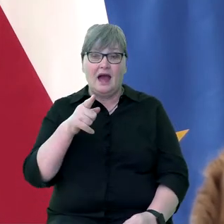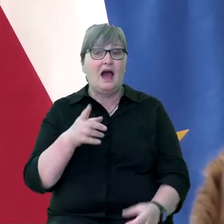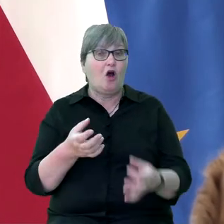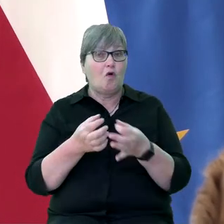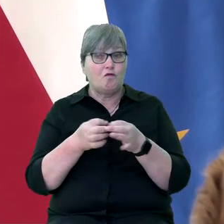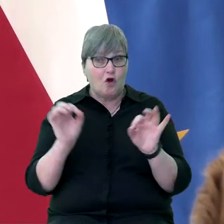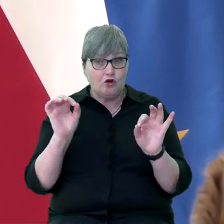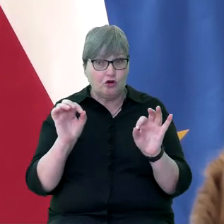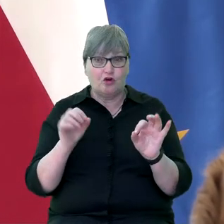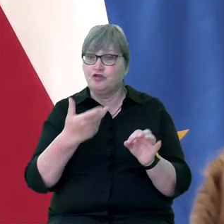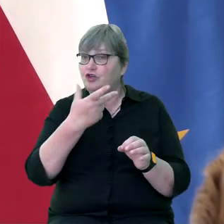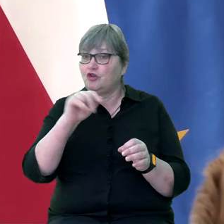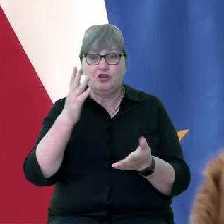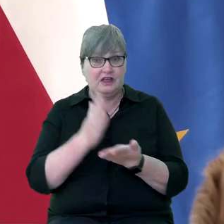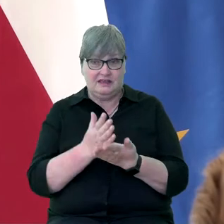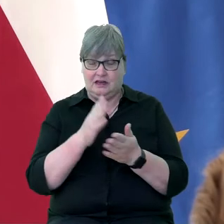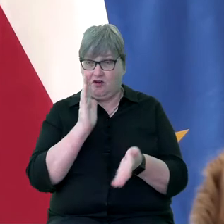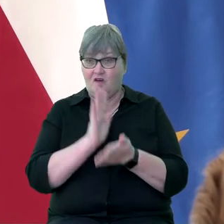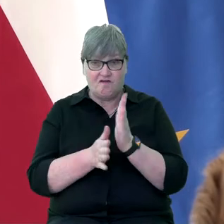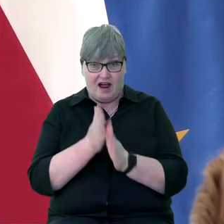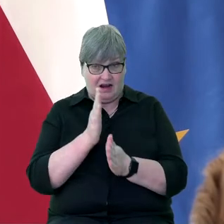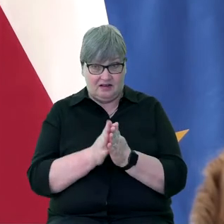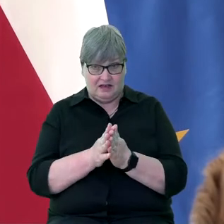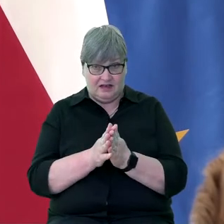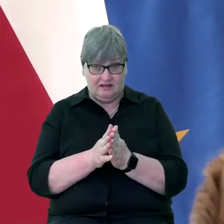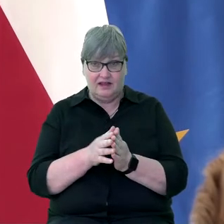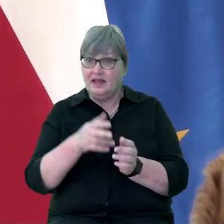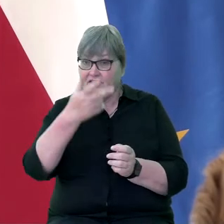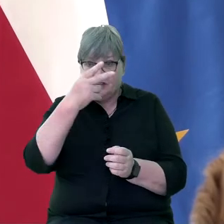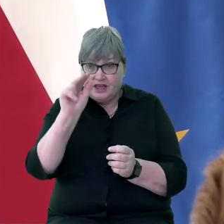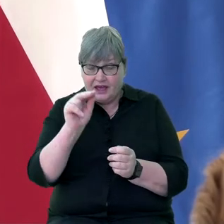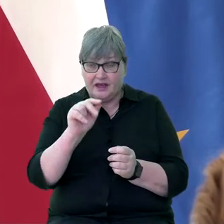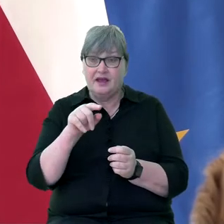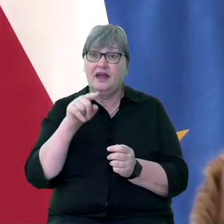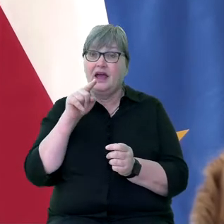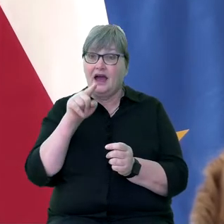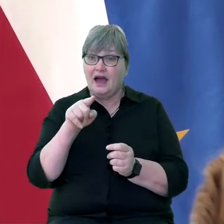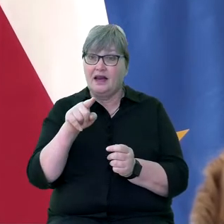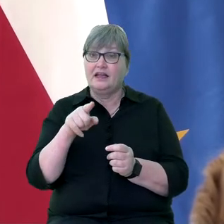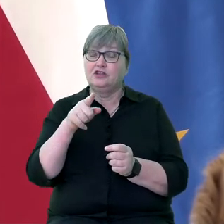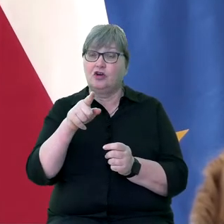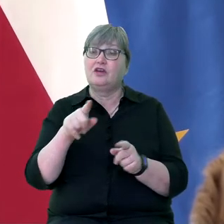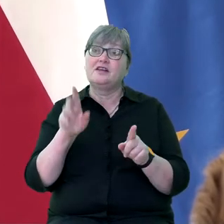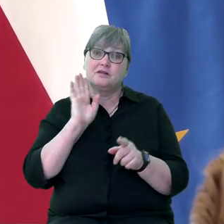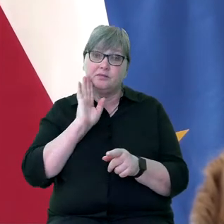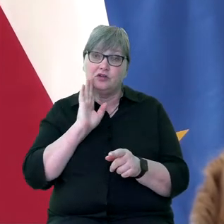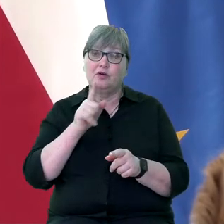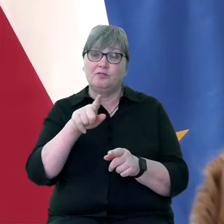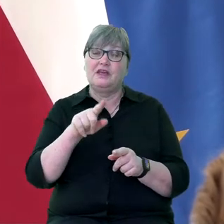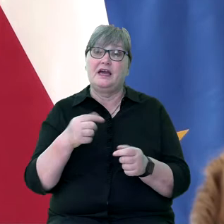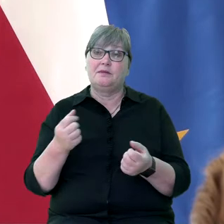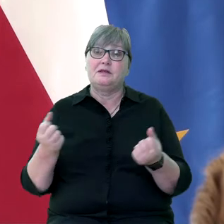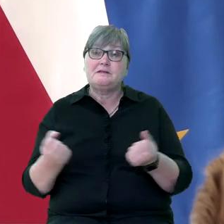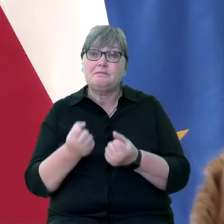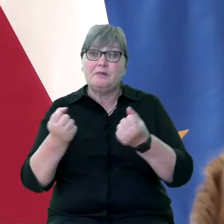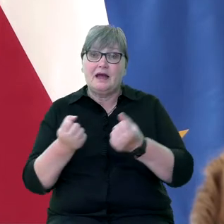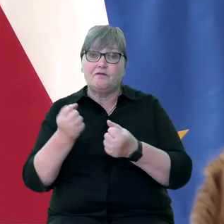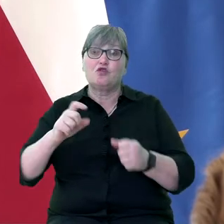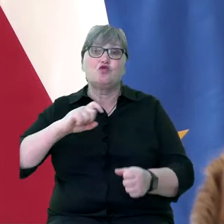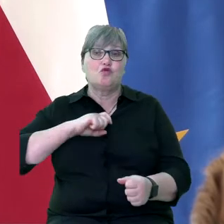suwerenności zadecydowała nie tylko siła oręża, ale także sprawność cywilnych instytucji